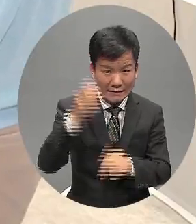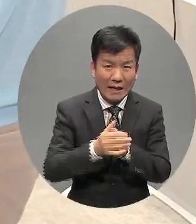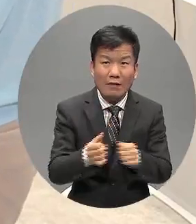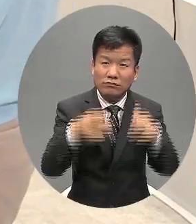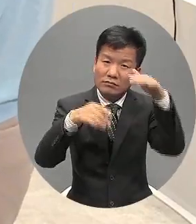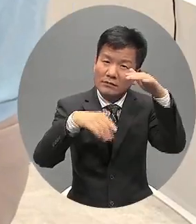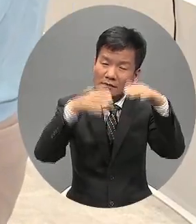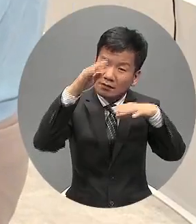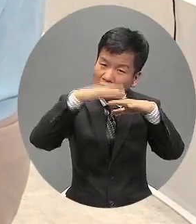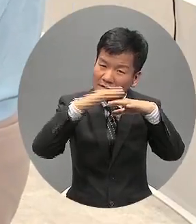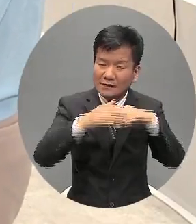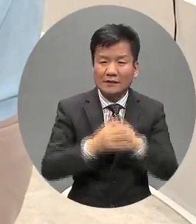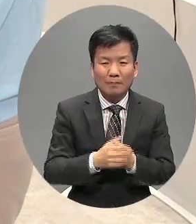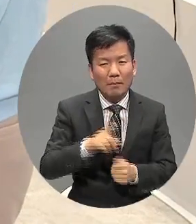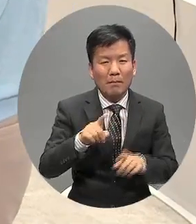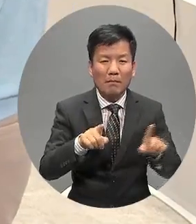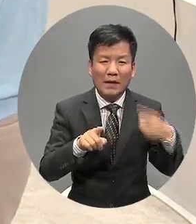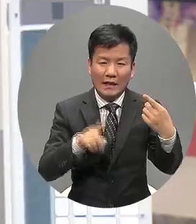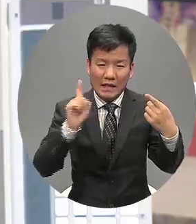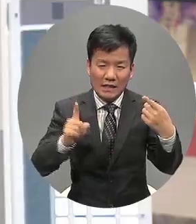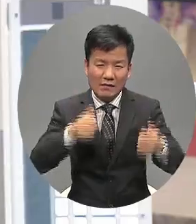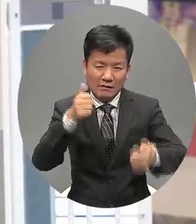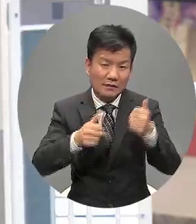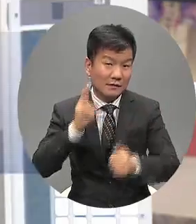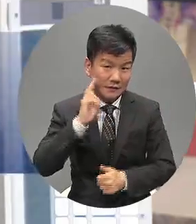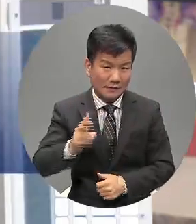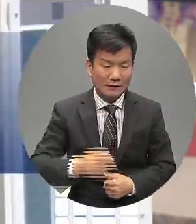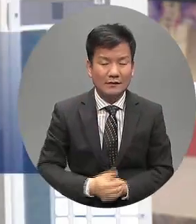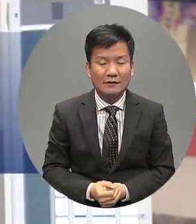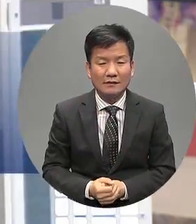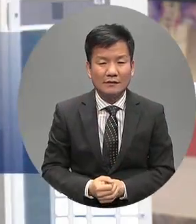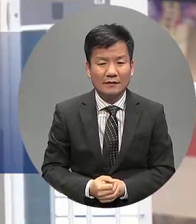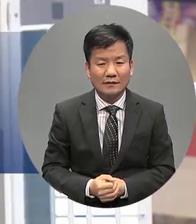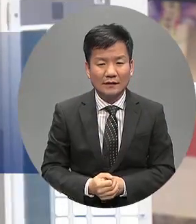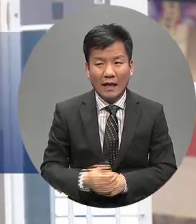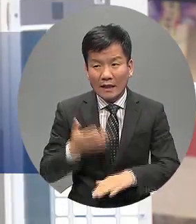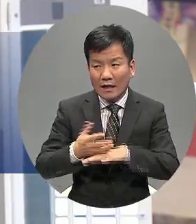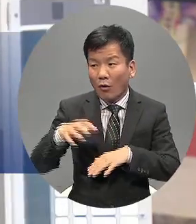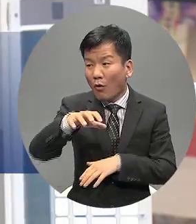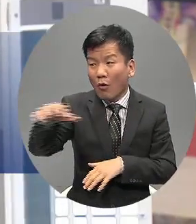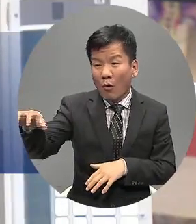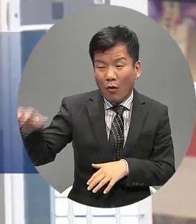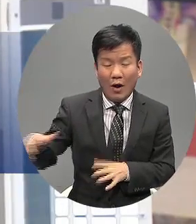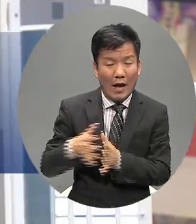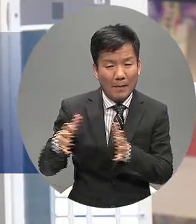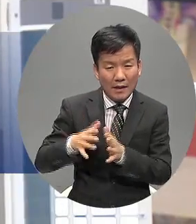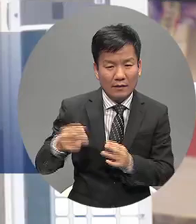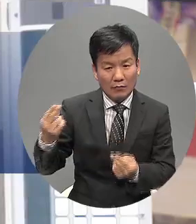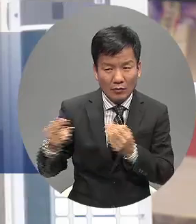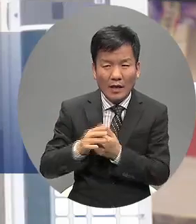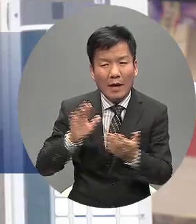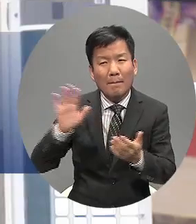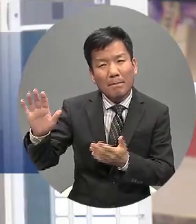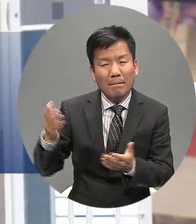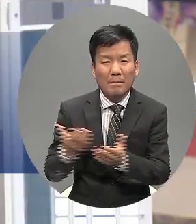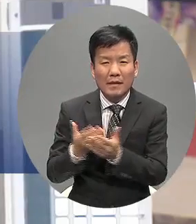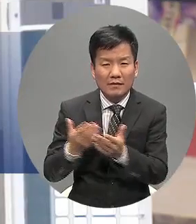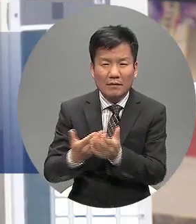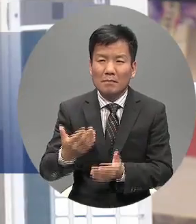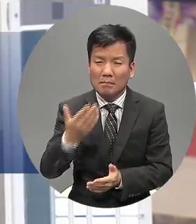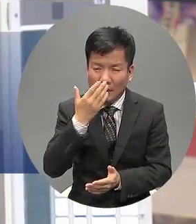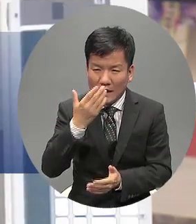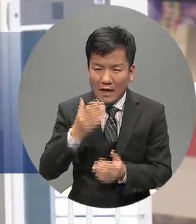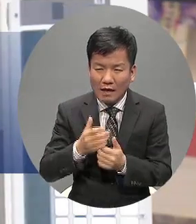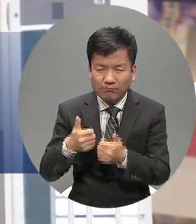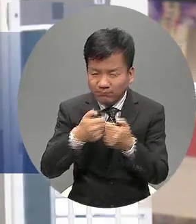펜트하우스형은 최고 100대 1을 기록했습니다. 인근 아파트의 시세나 또 향후 발전 가능성 등 여러